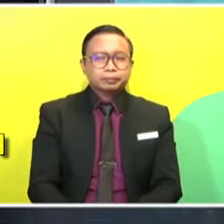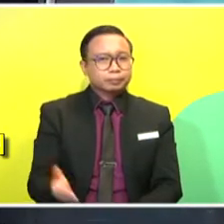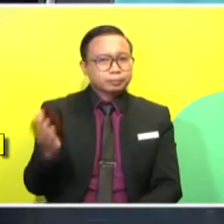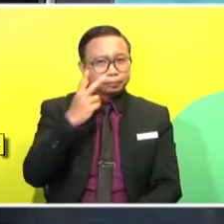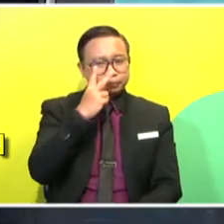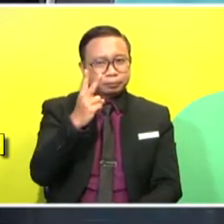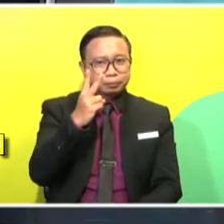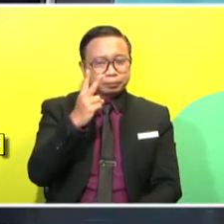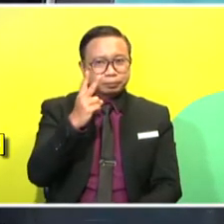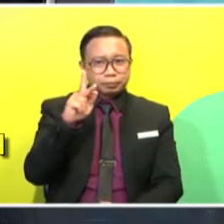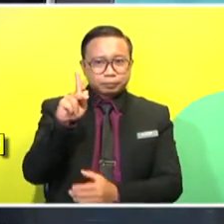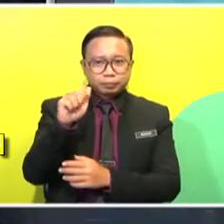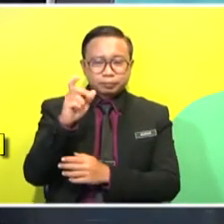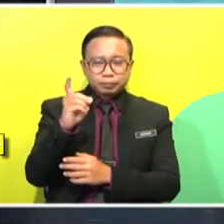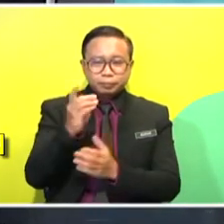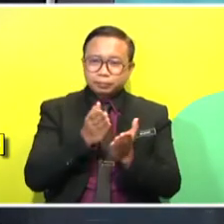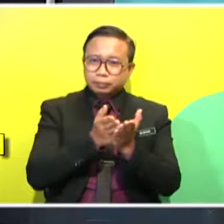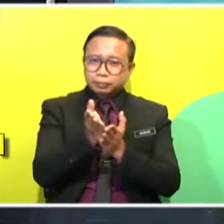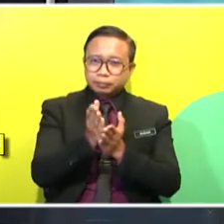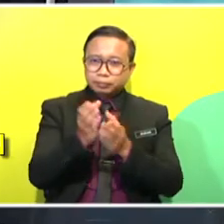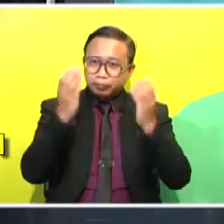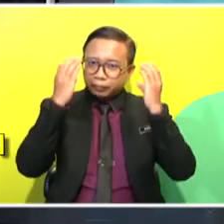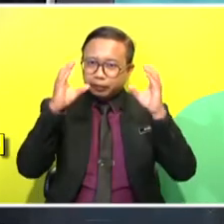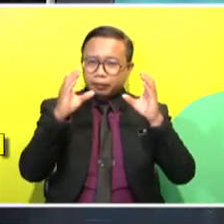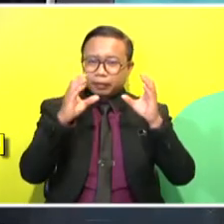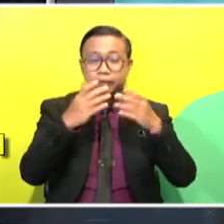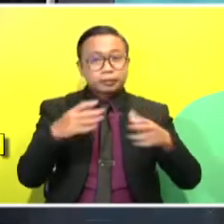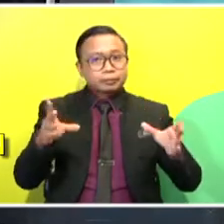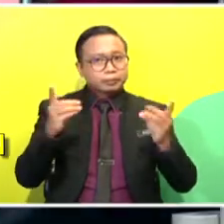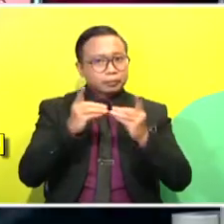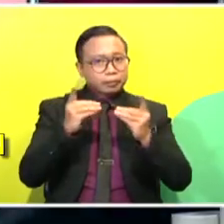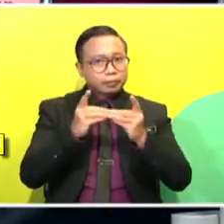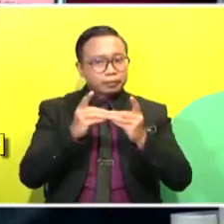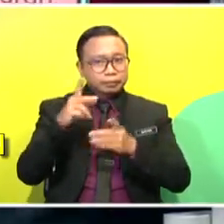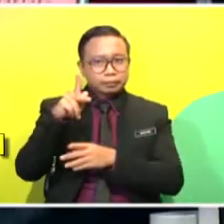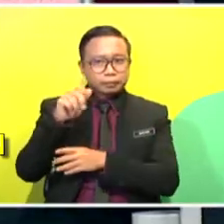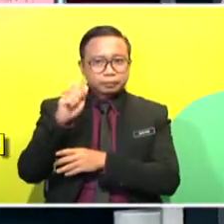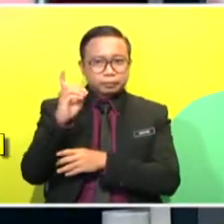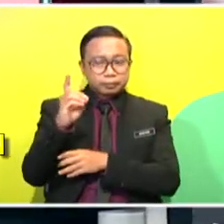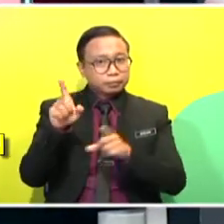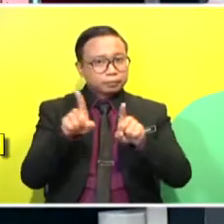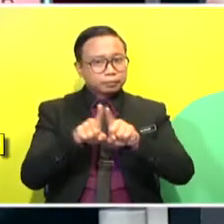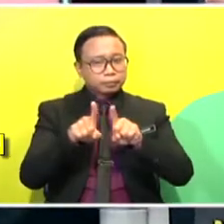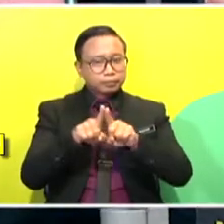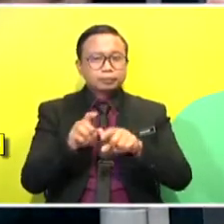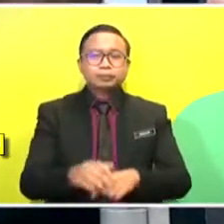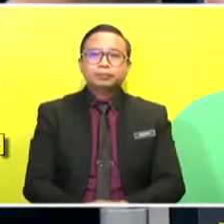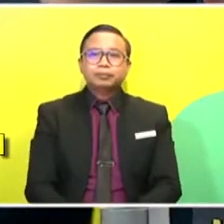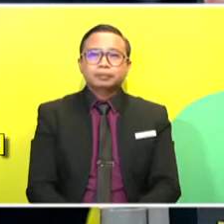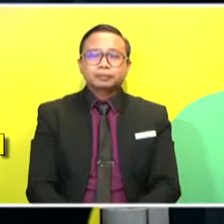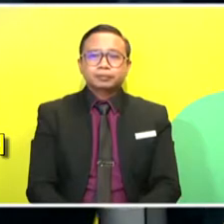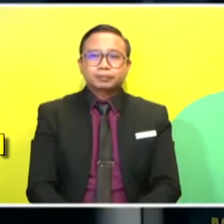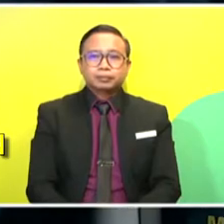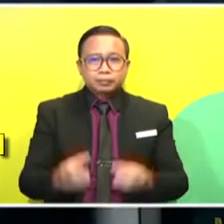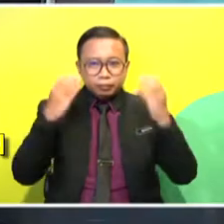kad seterusnya. Cikgu, saya dah jumpa kad yang sama. Okey, sebagai ajaran, cikgu